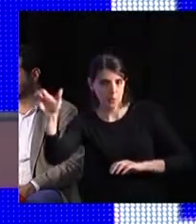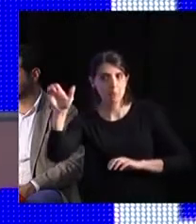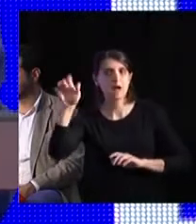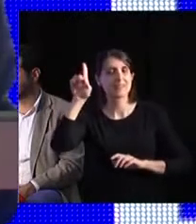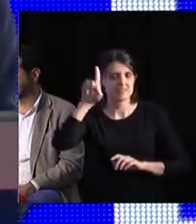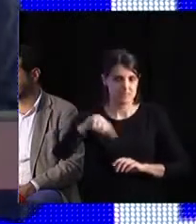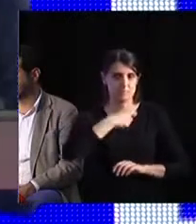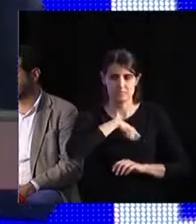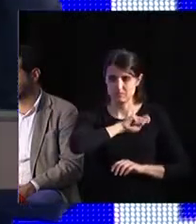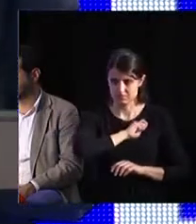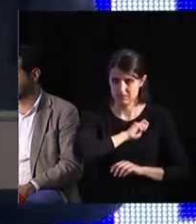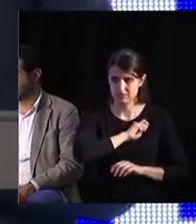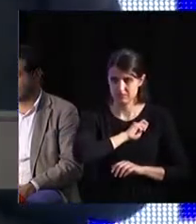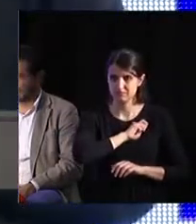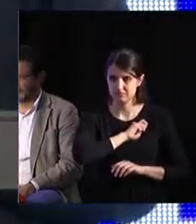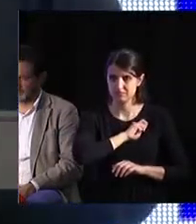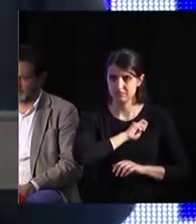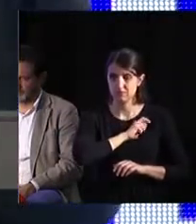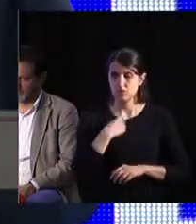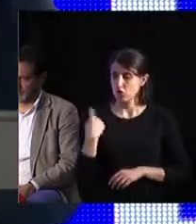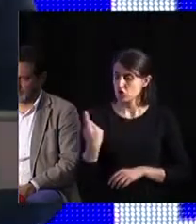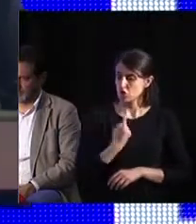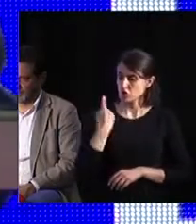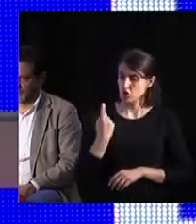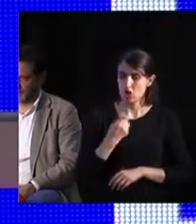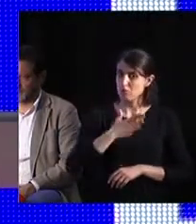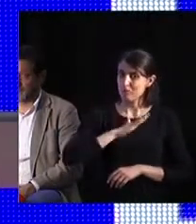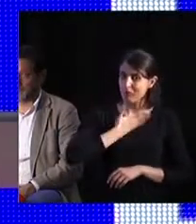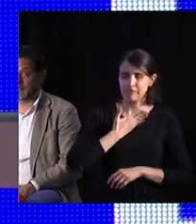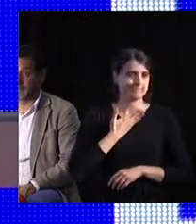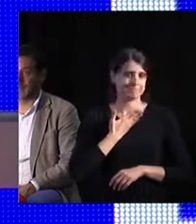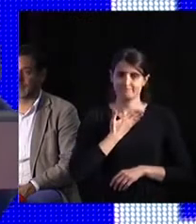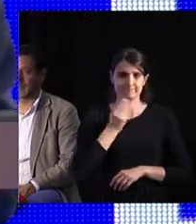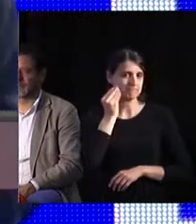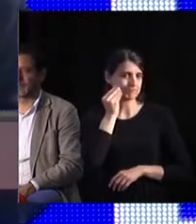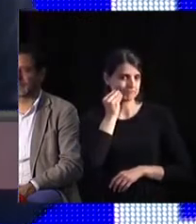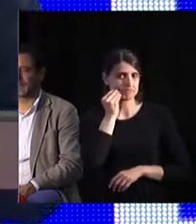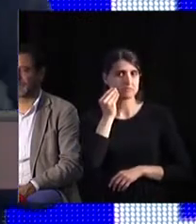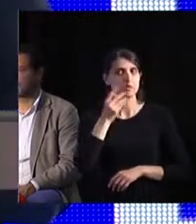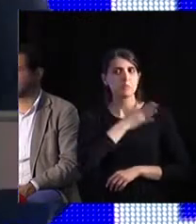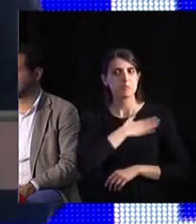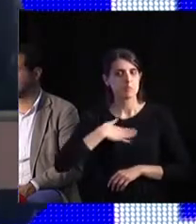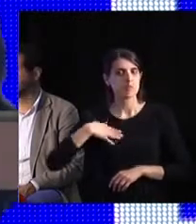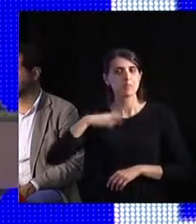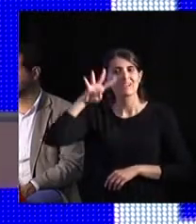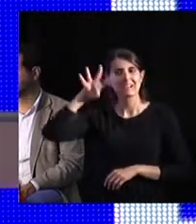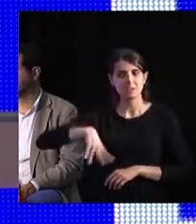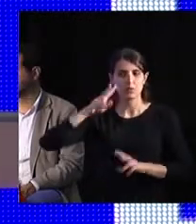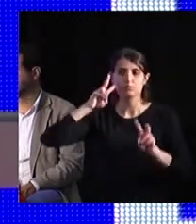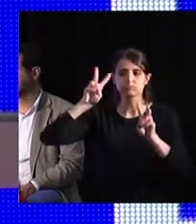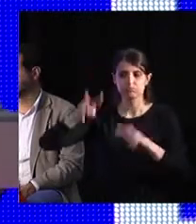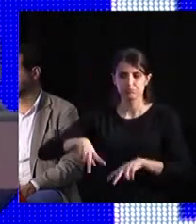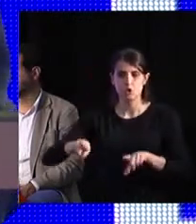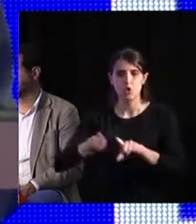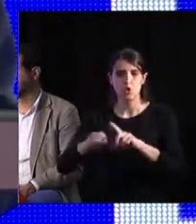de l'Estat, perquè no és veritat que sols puguem. Nosaltres volem que Catalunya sigui reconeguda com a nació. Nosaltres